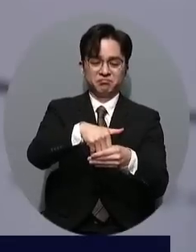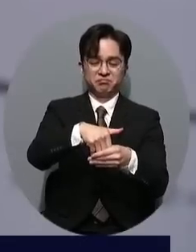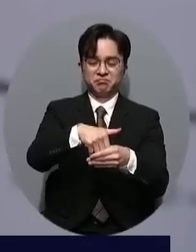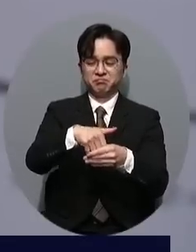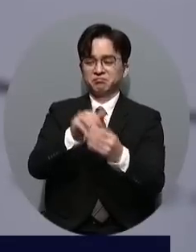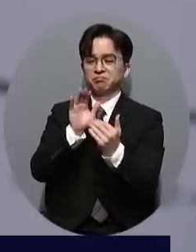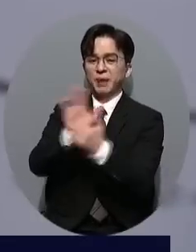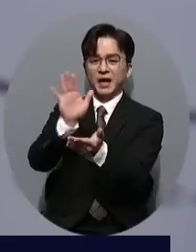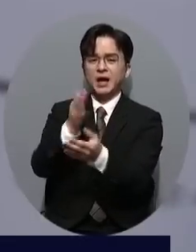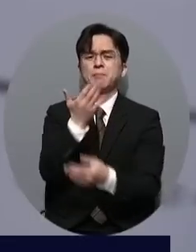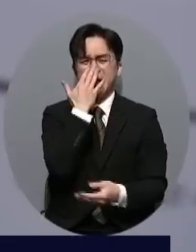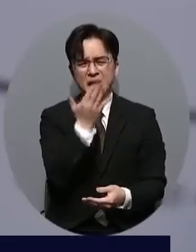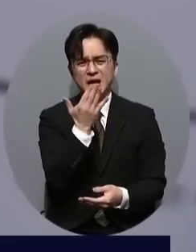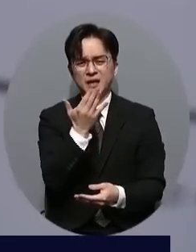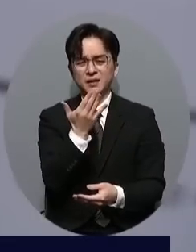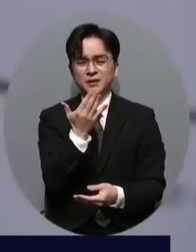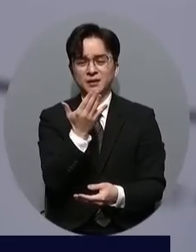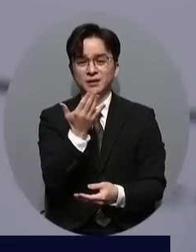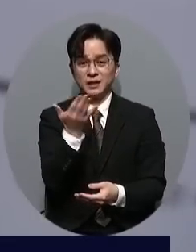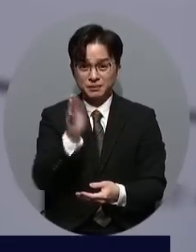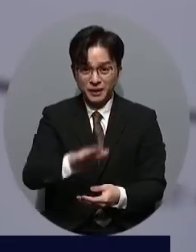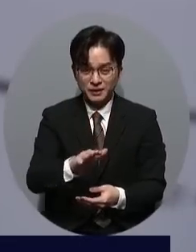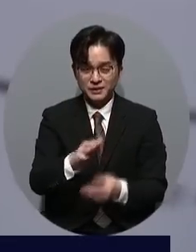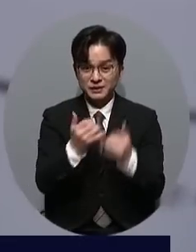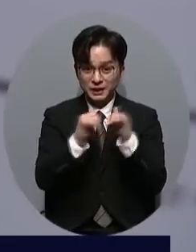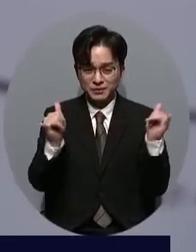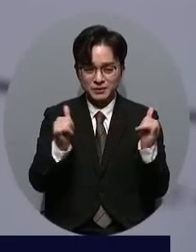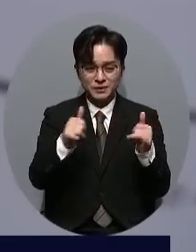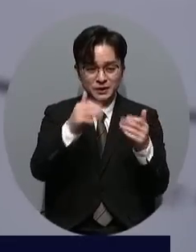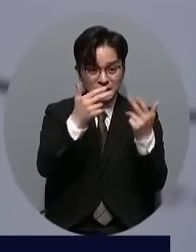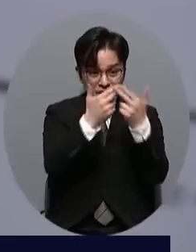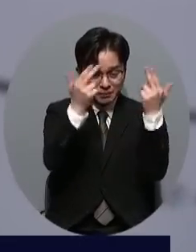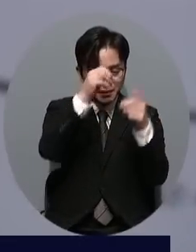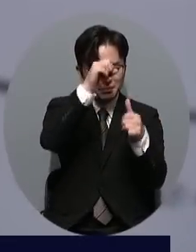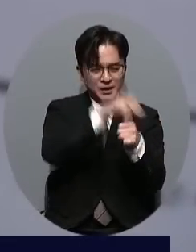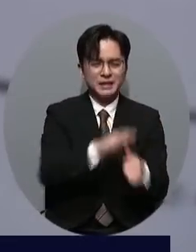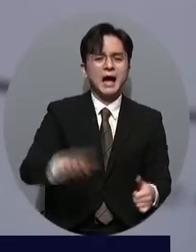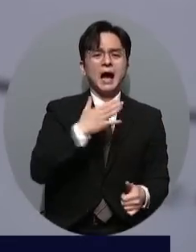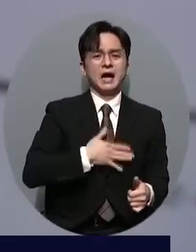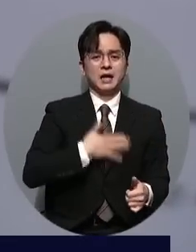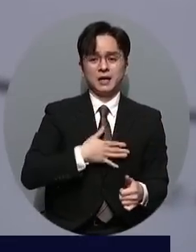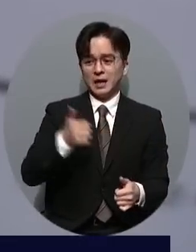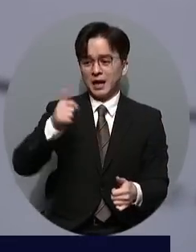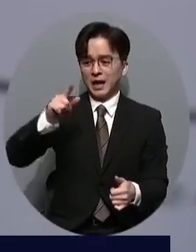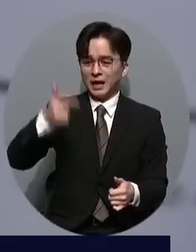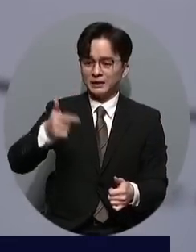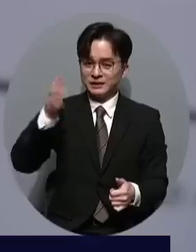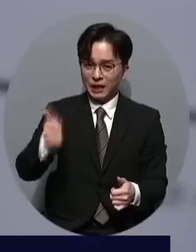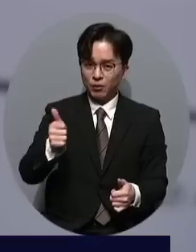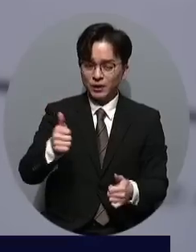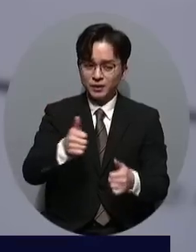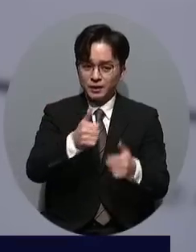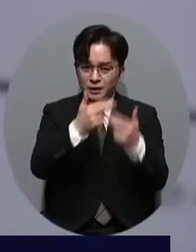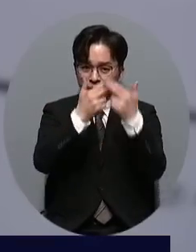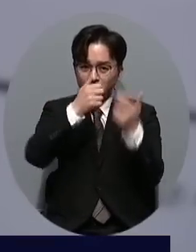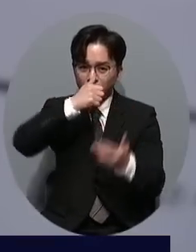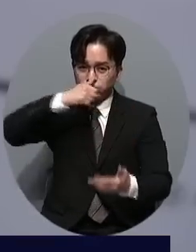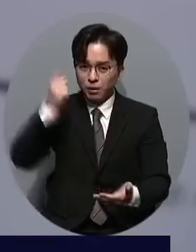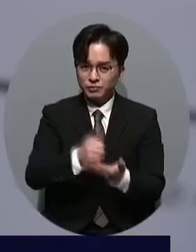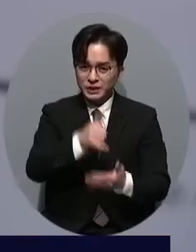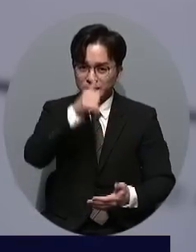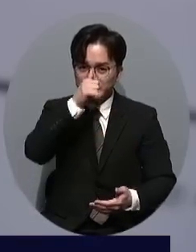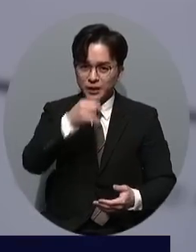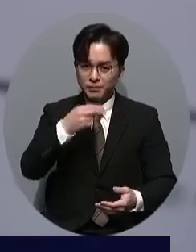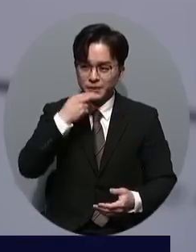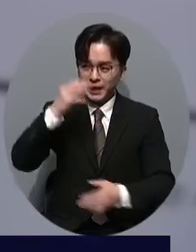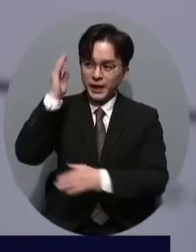표결의 전 과정은 국민들에게 생중계 됩니다이 때문에 한 장관의 말 한마디 한마디는 푸결 결과를 떠나